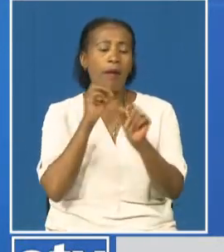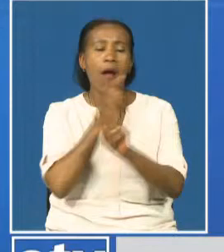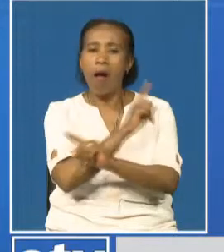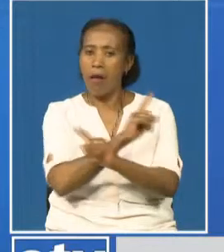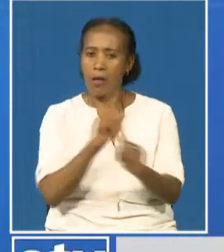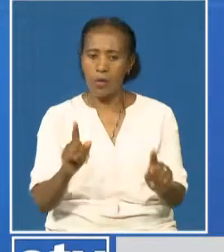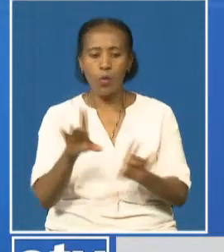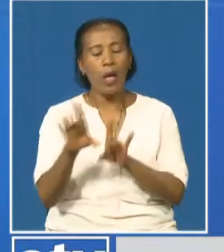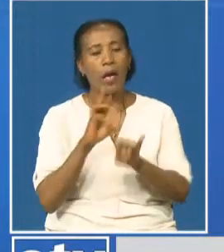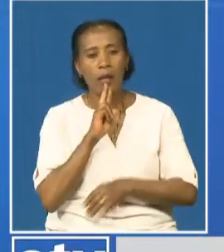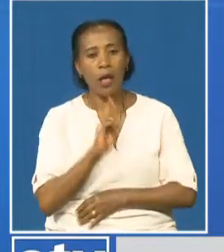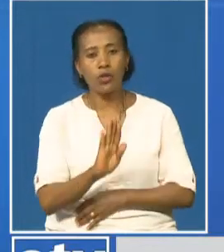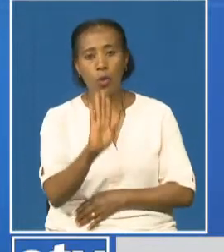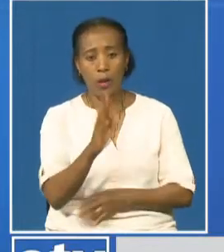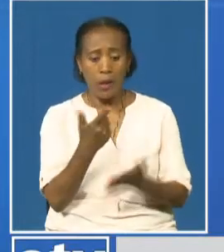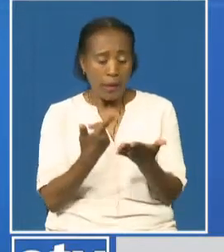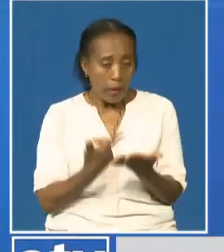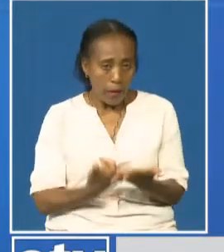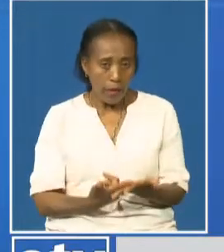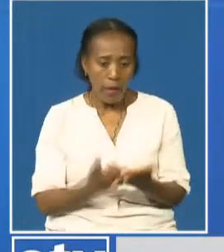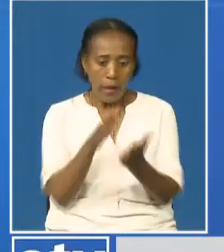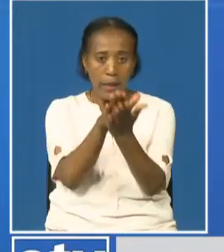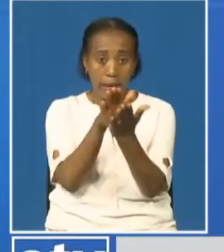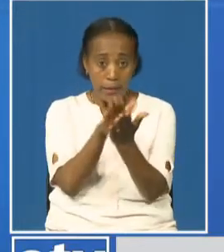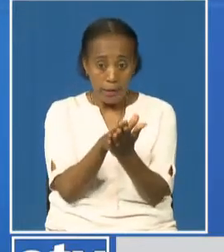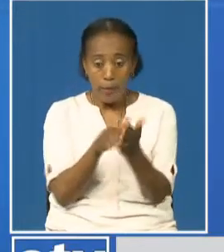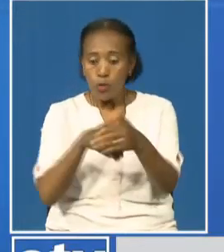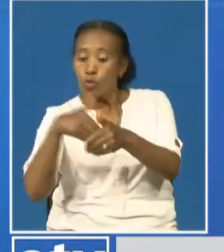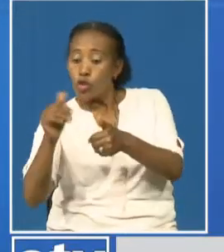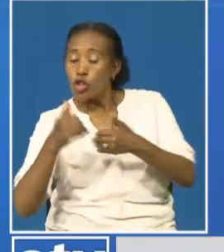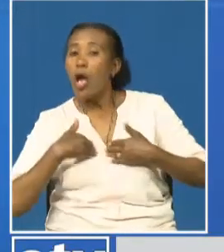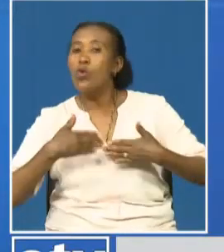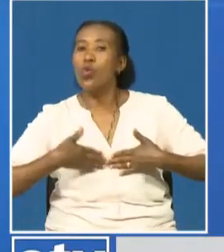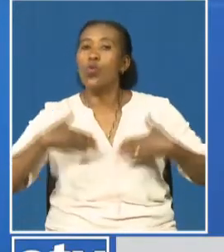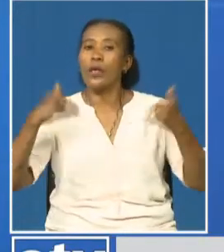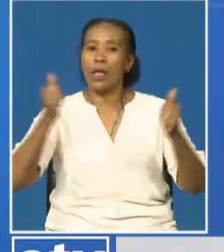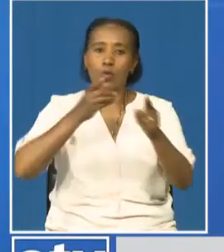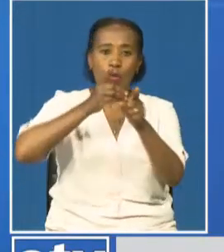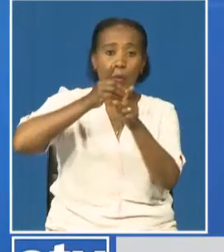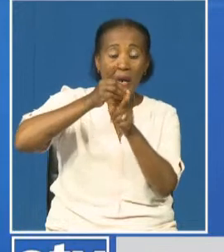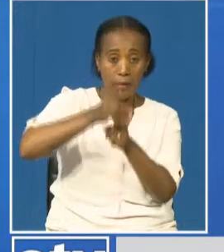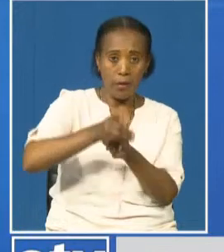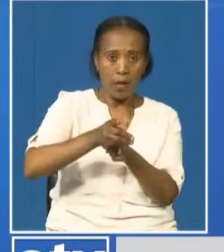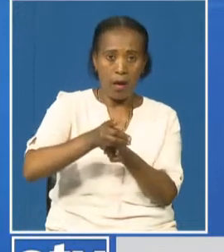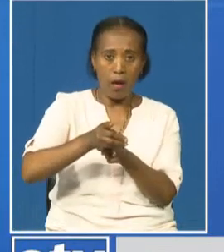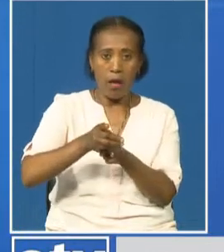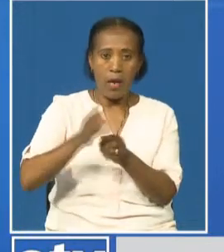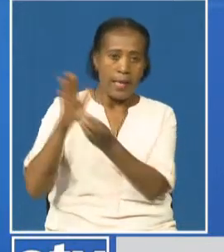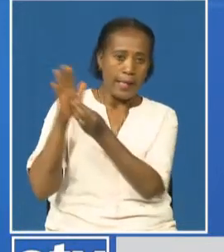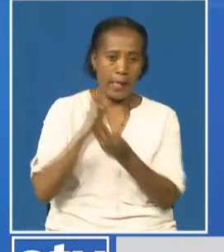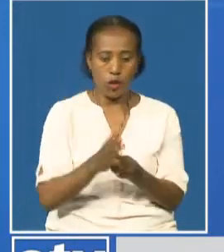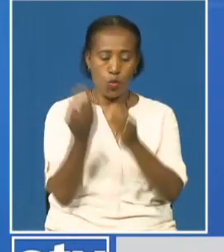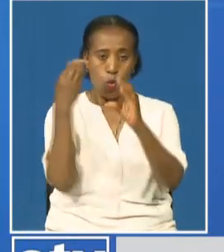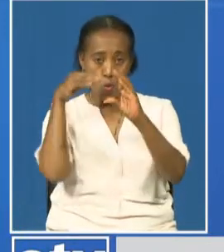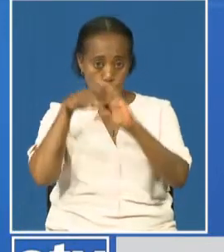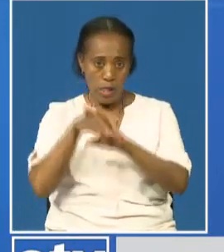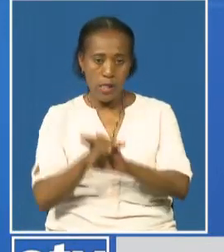እንዳያገኙ ያደርጋቸዋል። ይሄም ከትምህርት ቤት ውጪ ያሉ ወጣቶችን በቀጥታ ተጽዕኖ ውስጥ